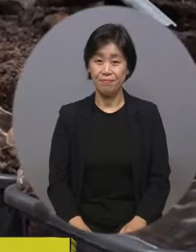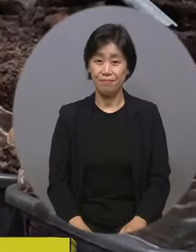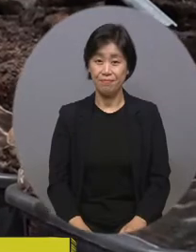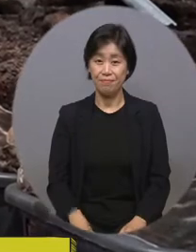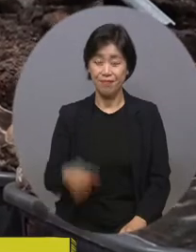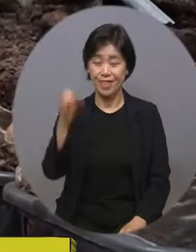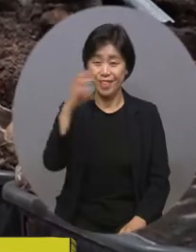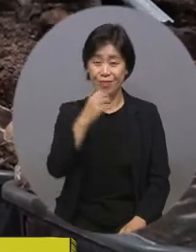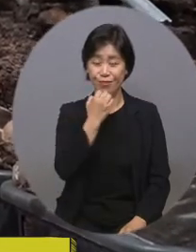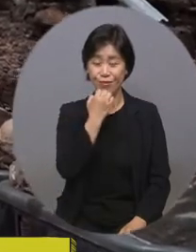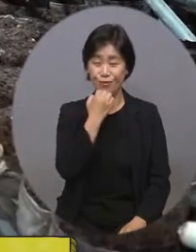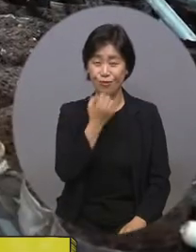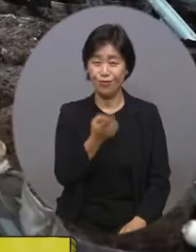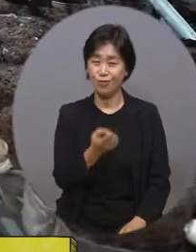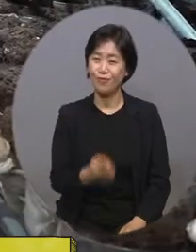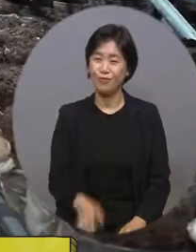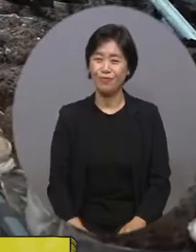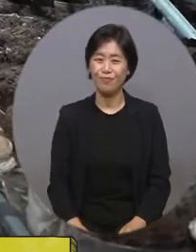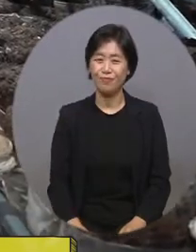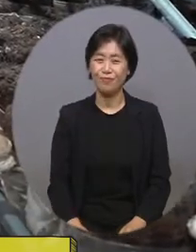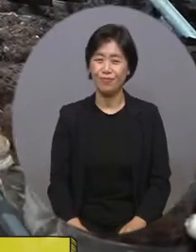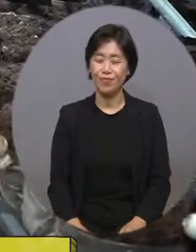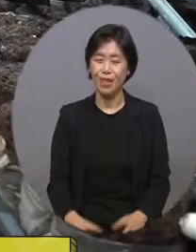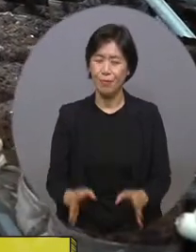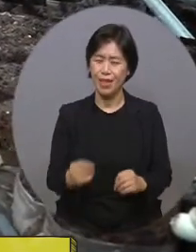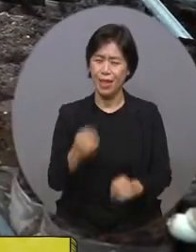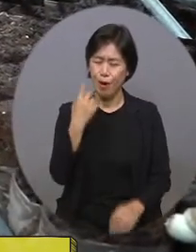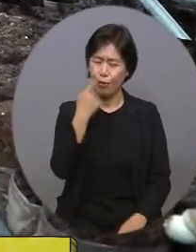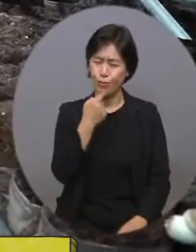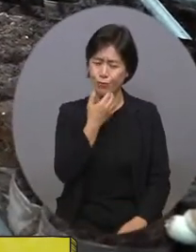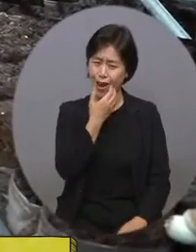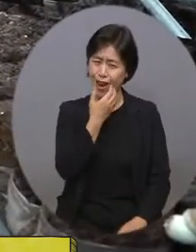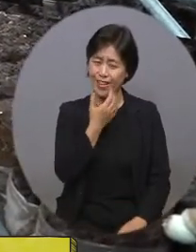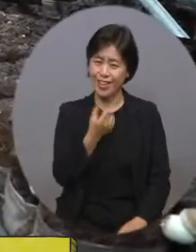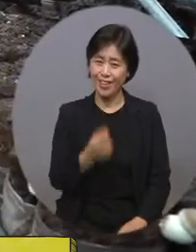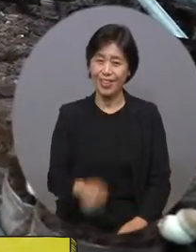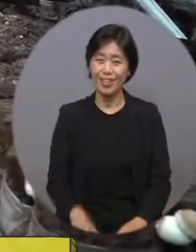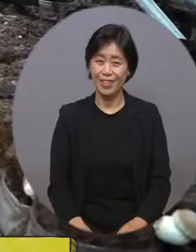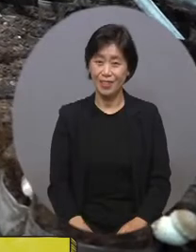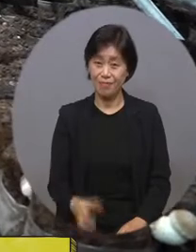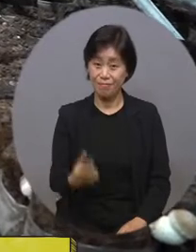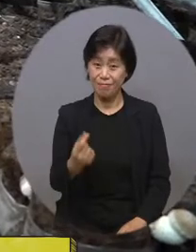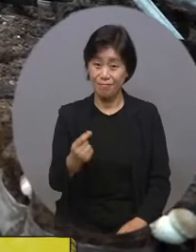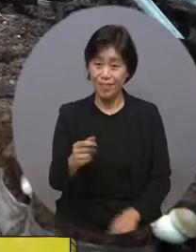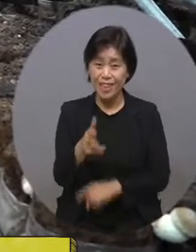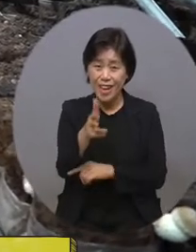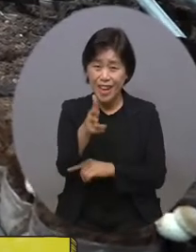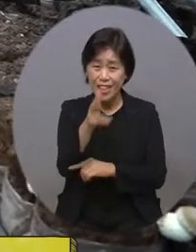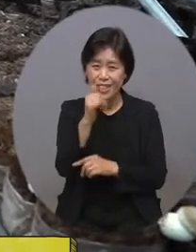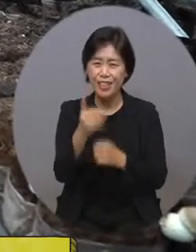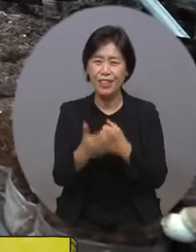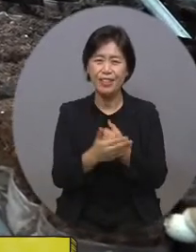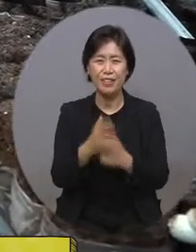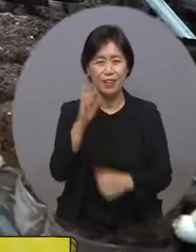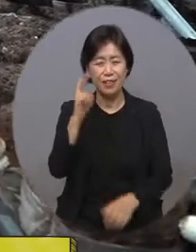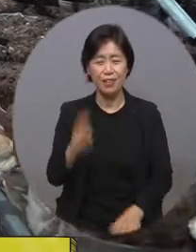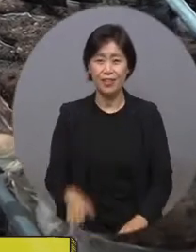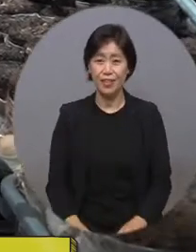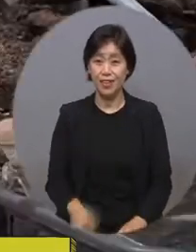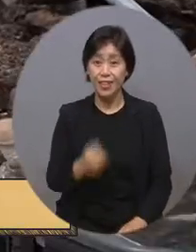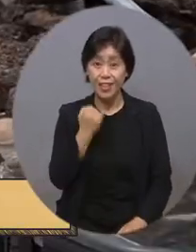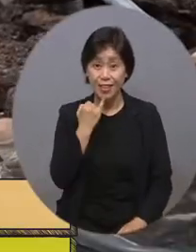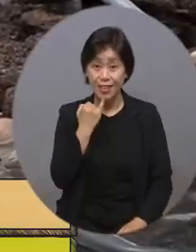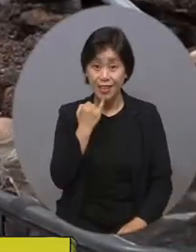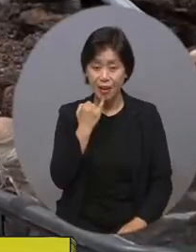그저 웃으시는 것 같은데 지금 많이 쑥스러워하시는 것 같아요. 그렇죠. 카메라도 있고 이러니까.